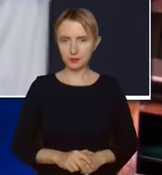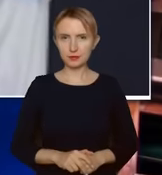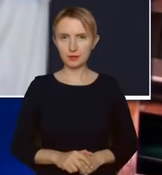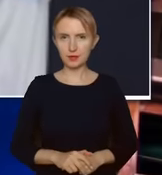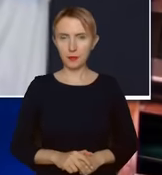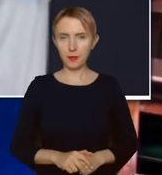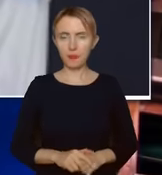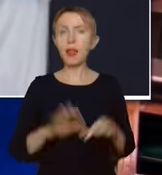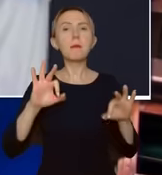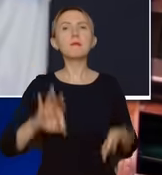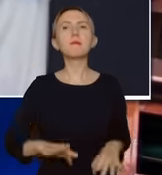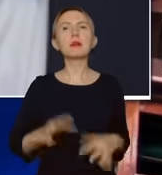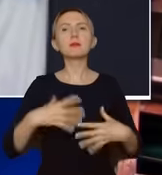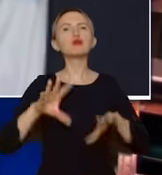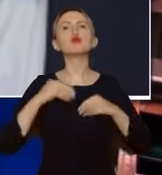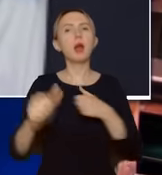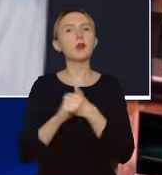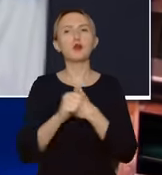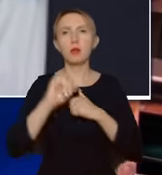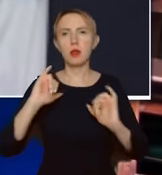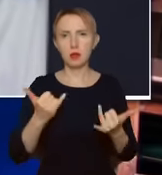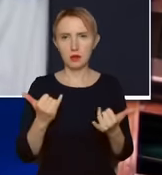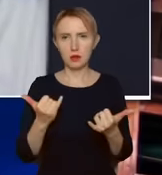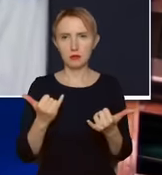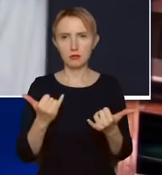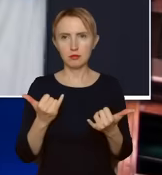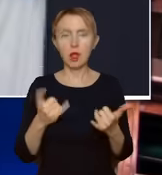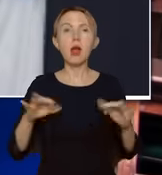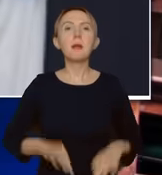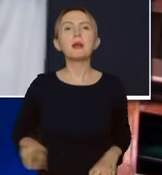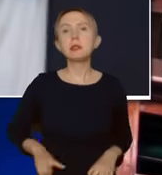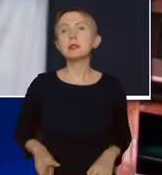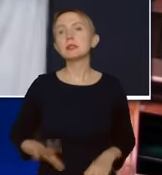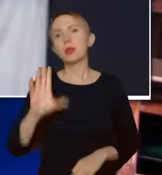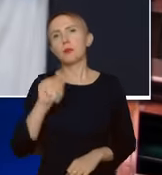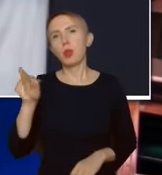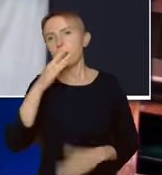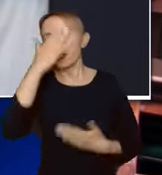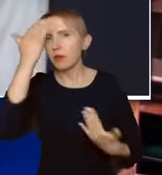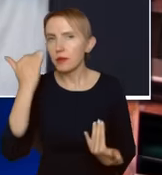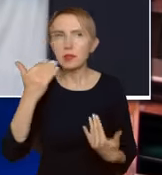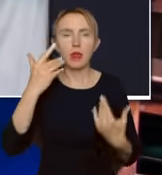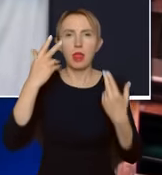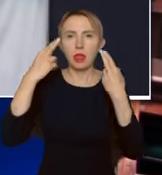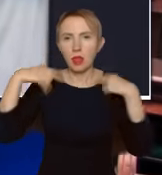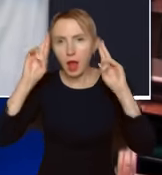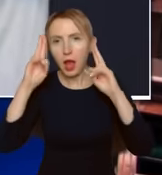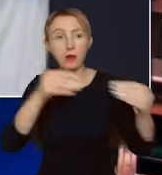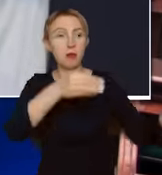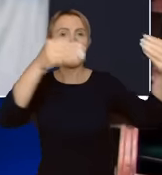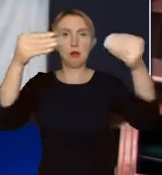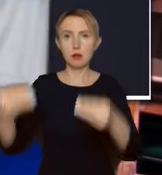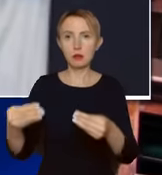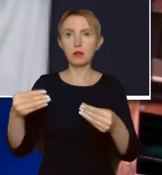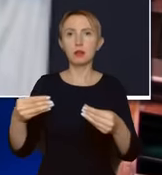jak pan przyjmuje tą argumentację, że pan minister Bodnar nie wiedział, nagle przysłali mu,